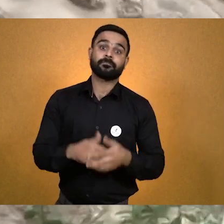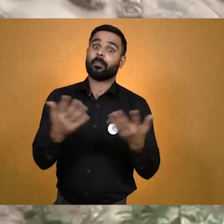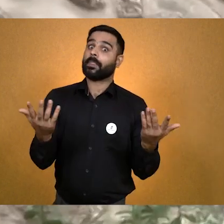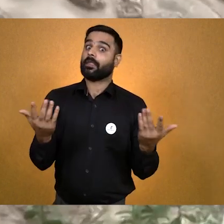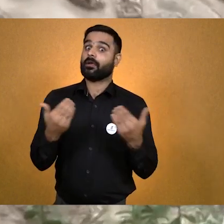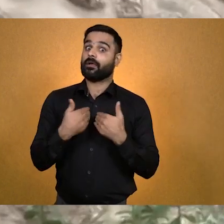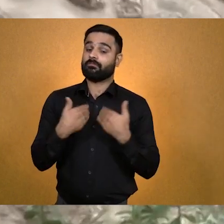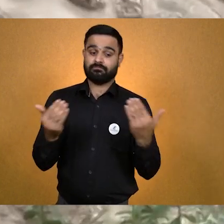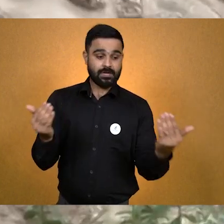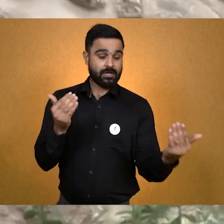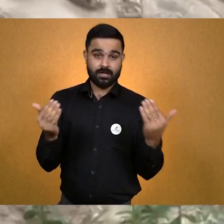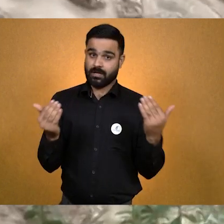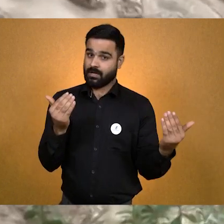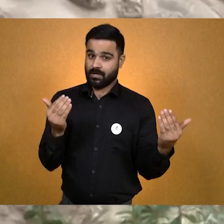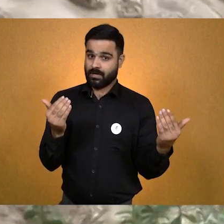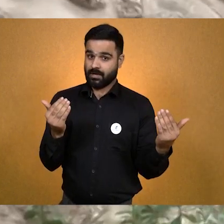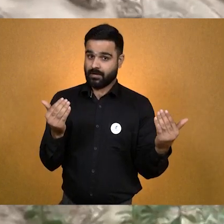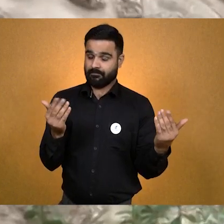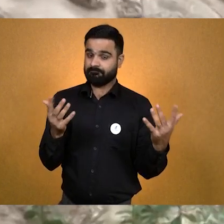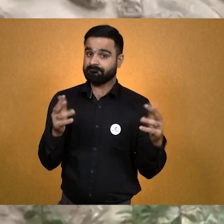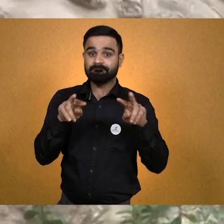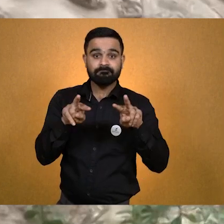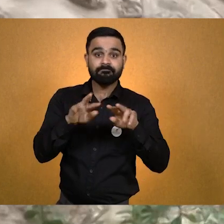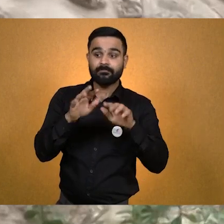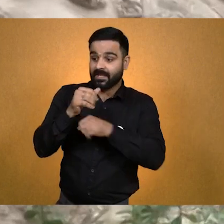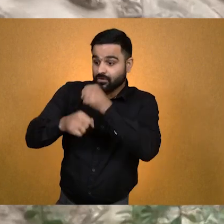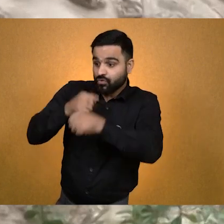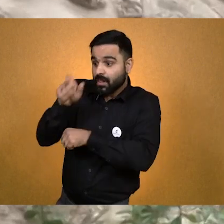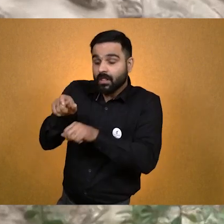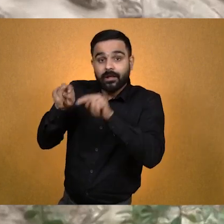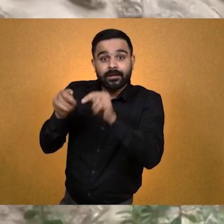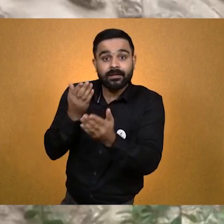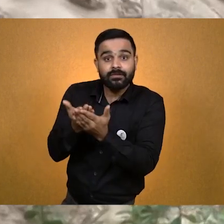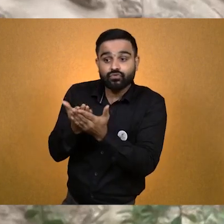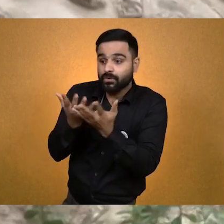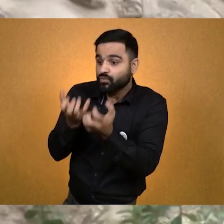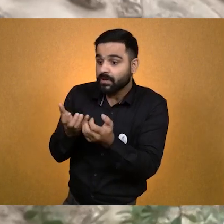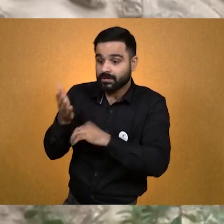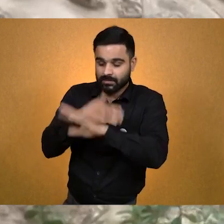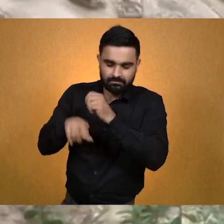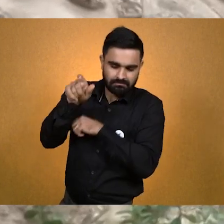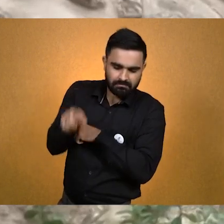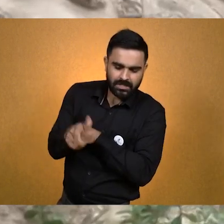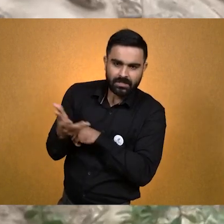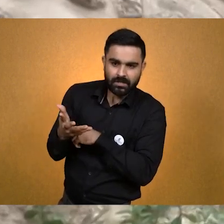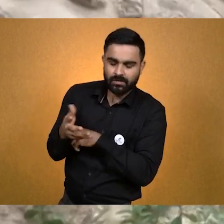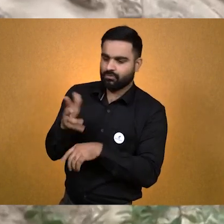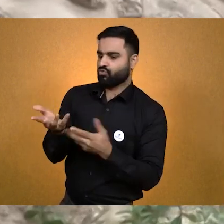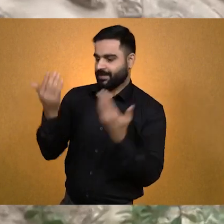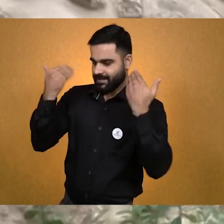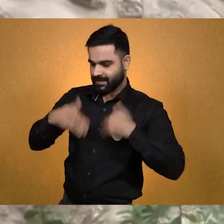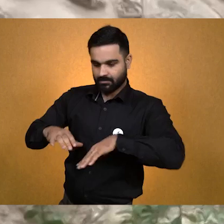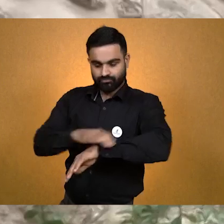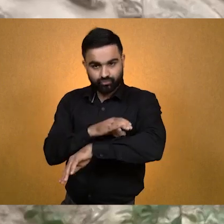आई थिंक एक कॉम्बिनेशन है, अगेन डिपेंडिंग ऑन द एथलीट्स रिक्वायरमेंट एंड डिसेबिलिटी, वेदर इट्स प्रोस्थेटिक्स